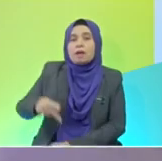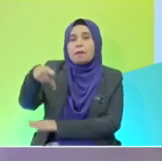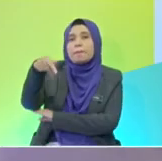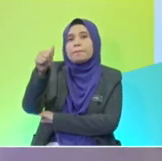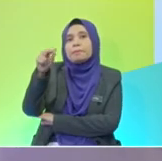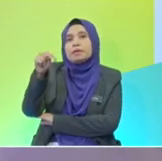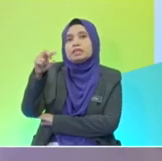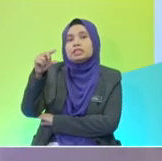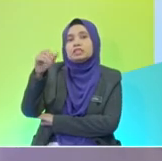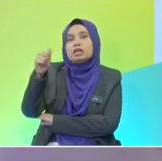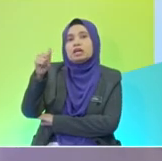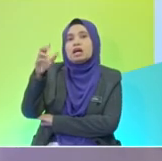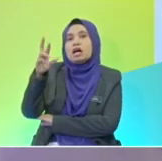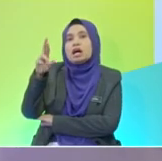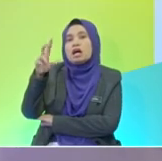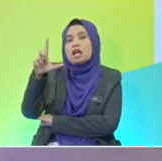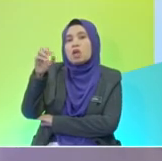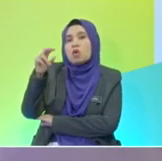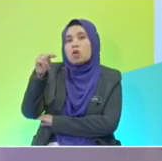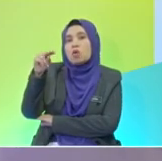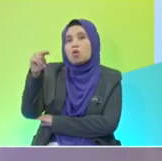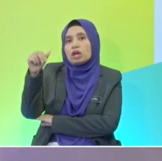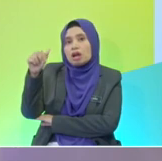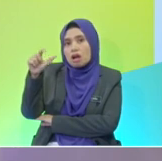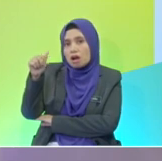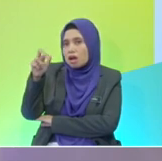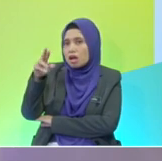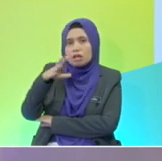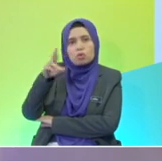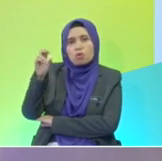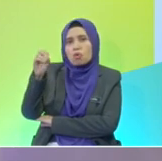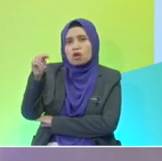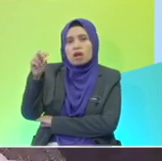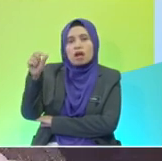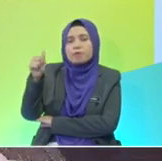pancarongga adalah panca rongga